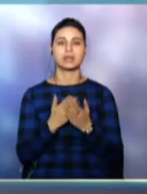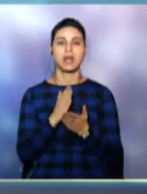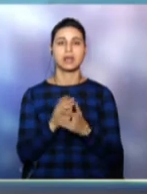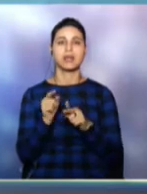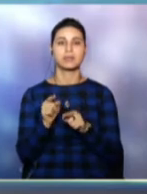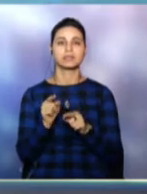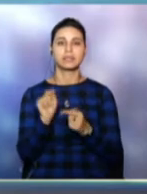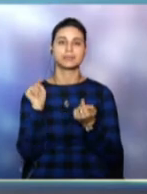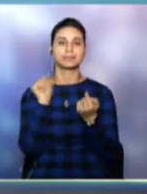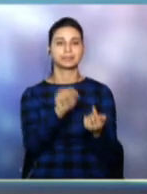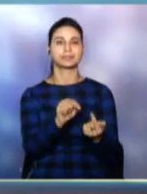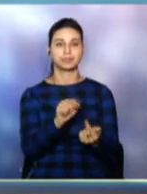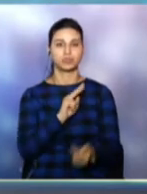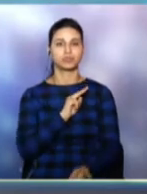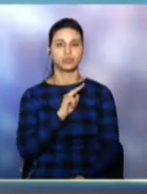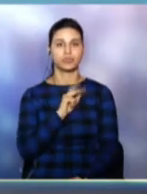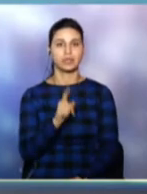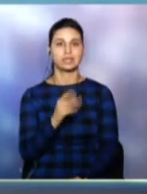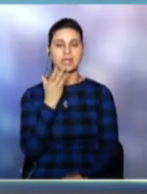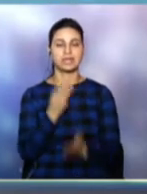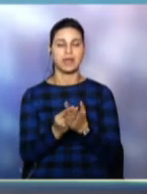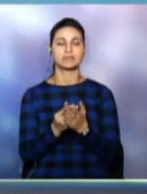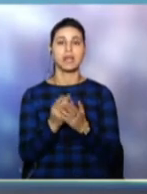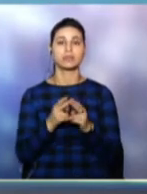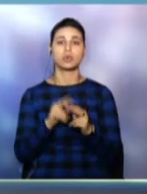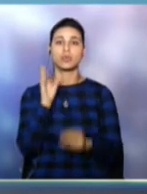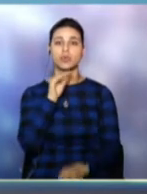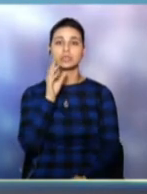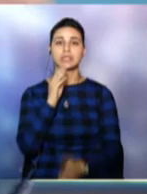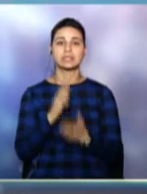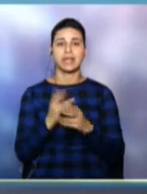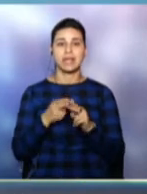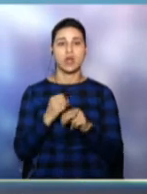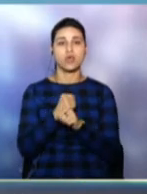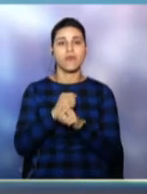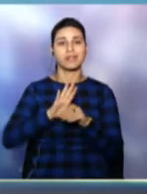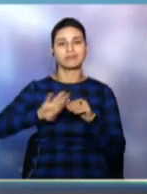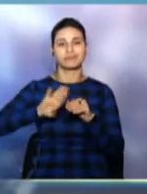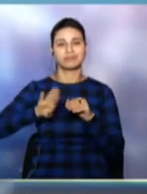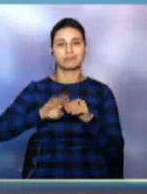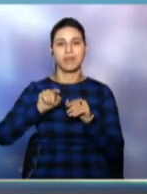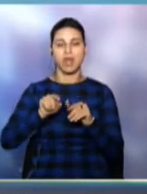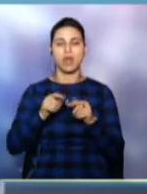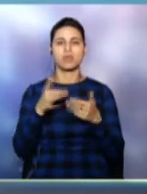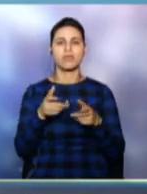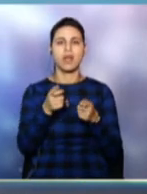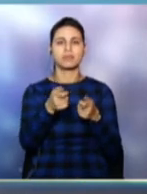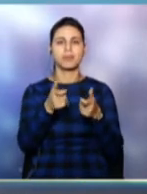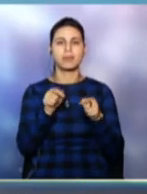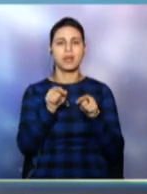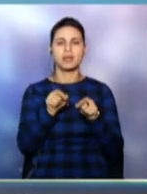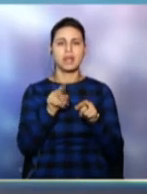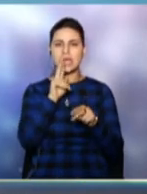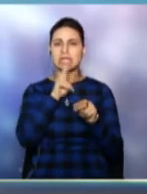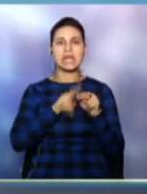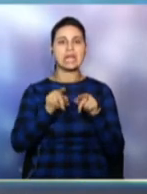მისი ანტიოქსიდანტური თვისებებიდან გამომდინარეობს, და ამიტომ როდესაც ხდება გამოფიტვა, არა, ეს ანტიოქსიდანტები იკარგება